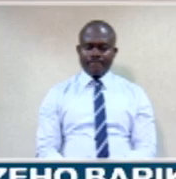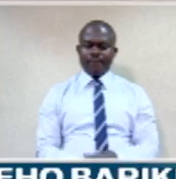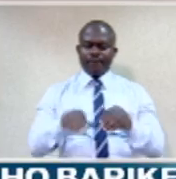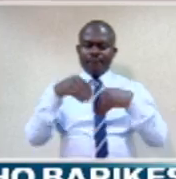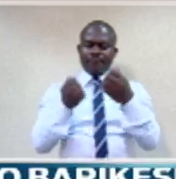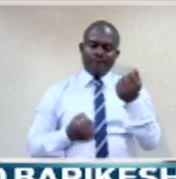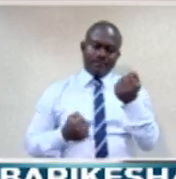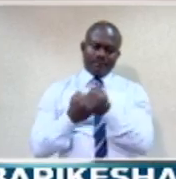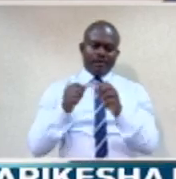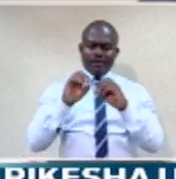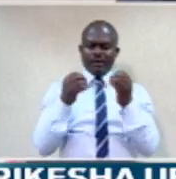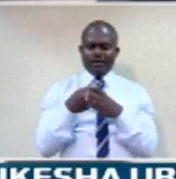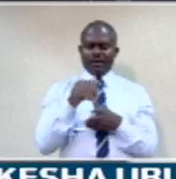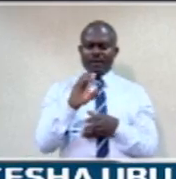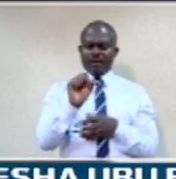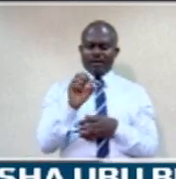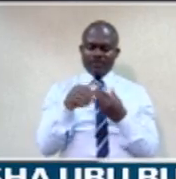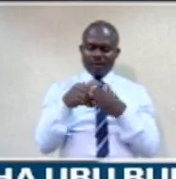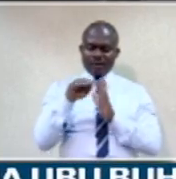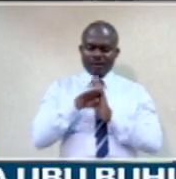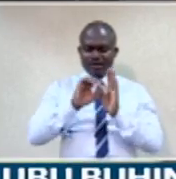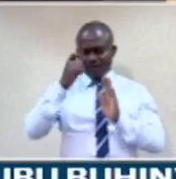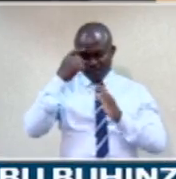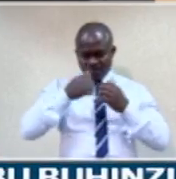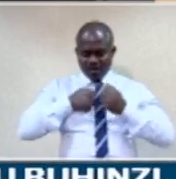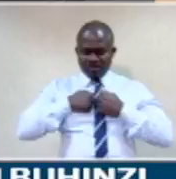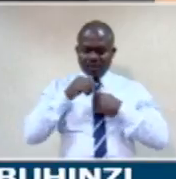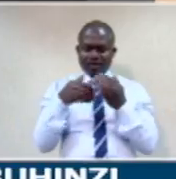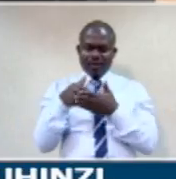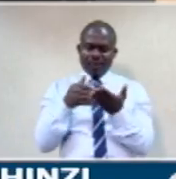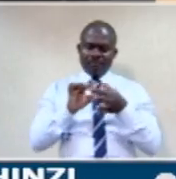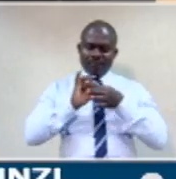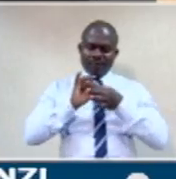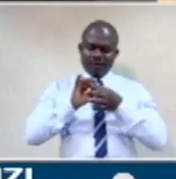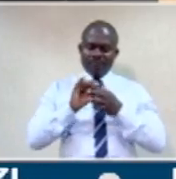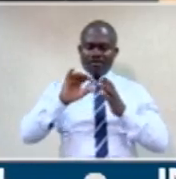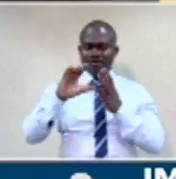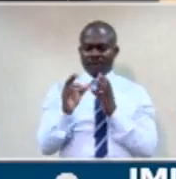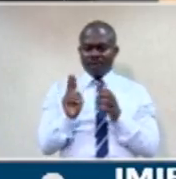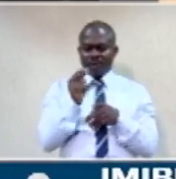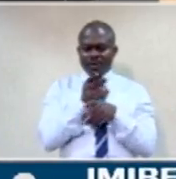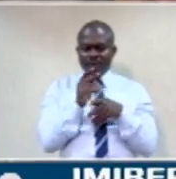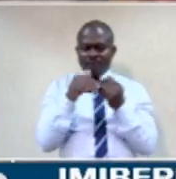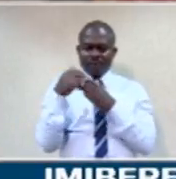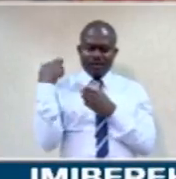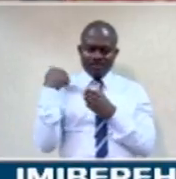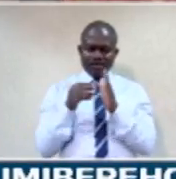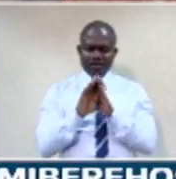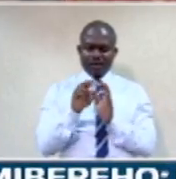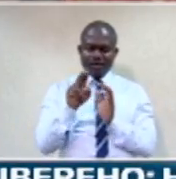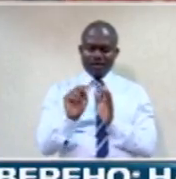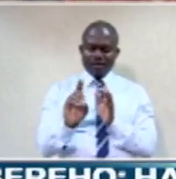Gutanga inkunga ku miryango ya sosiyete sivile ni gahunda guverinoma y'u Rwanda ifatanya n'ishami rya Runi rishinzwe iterambere